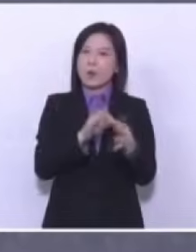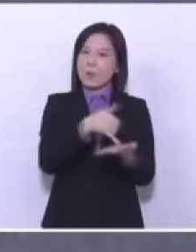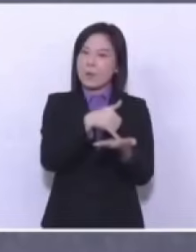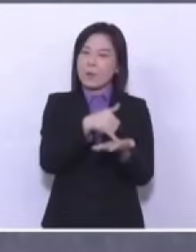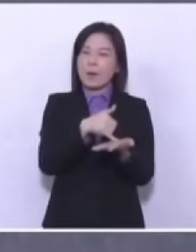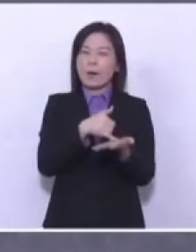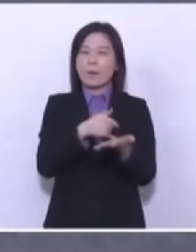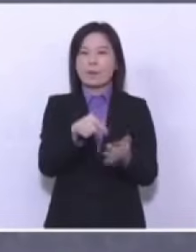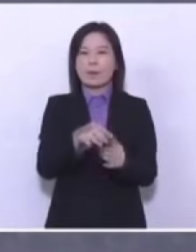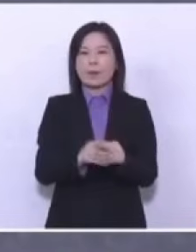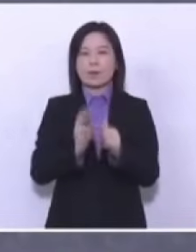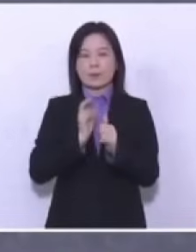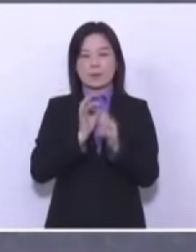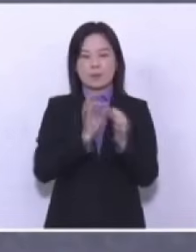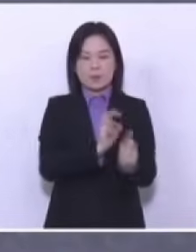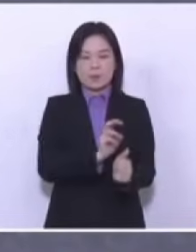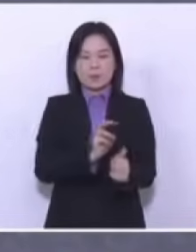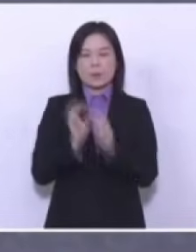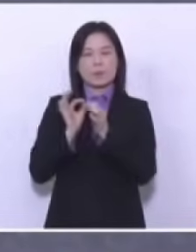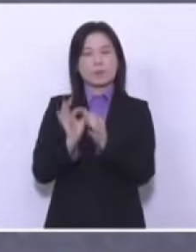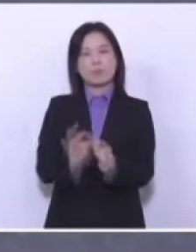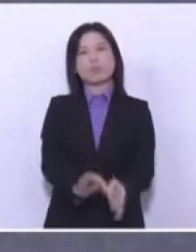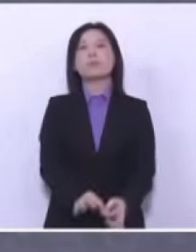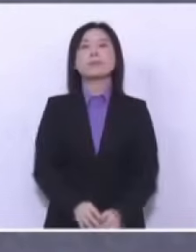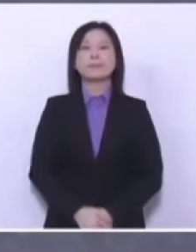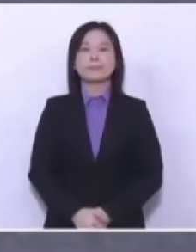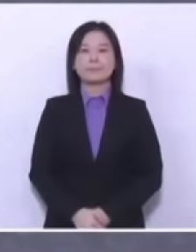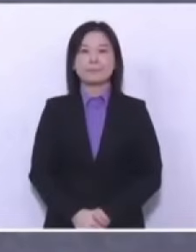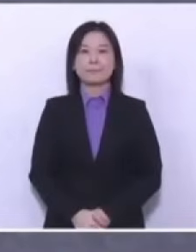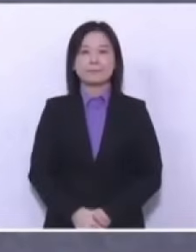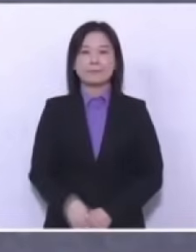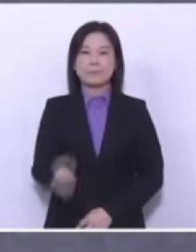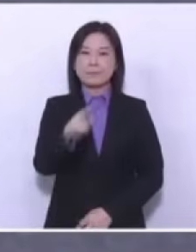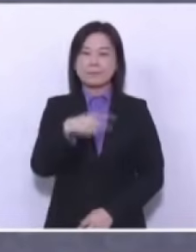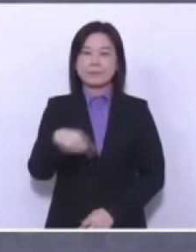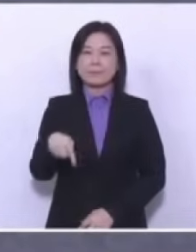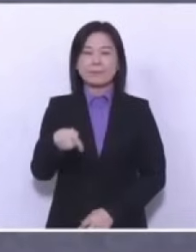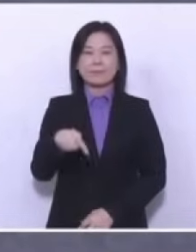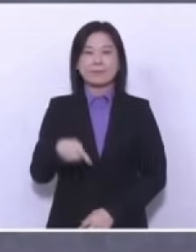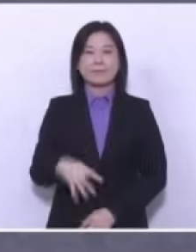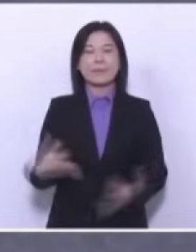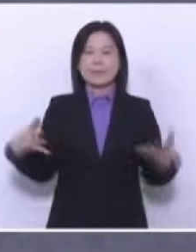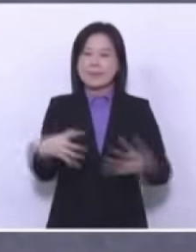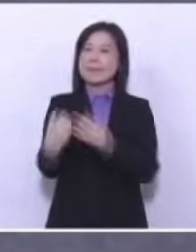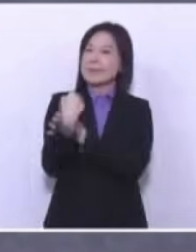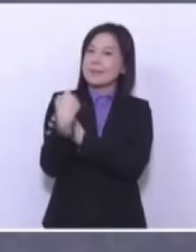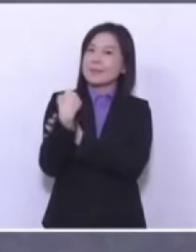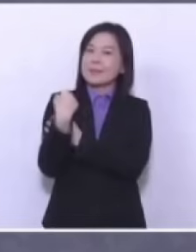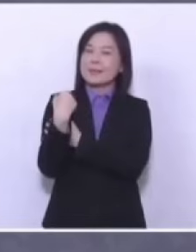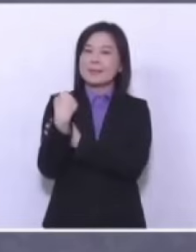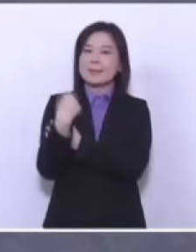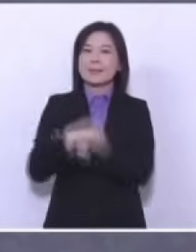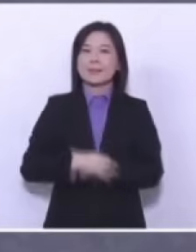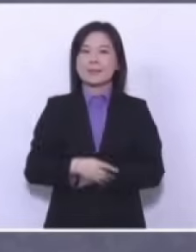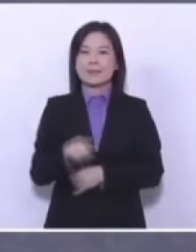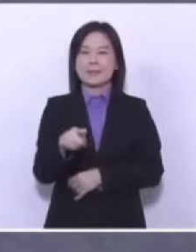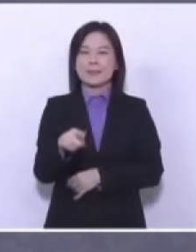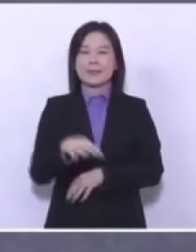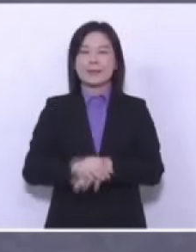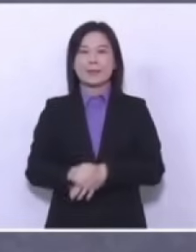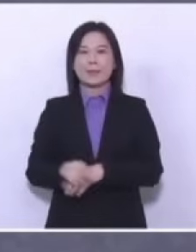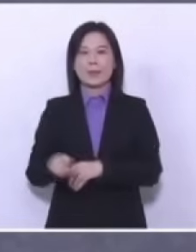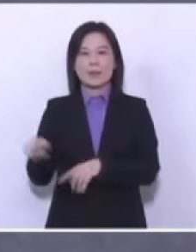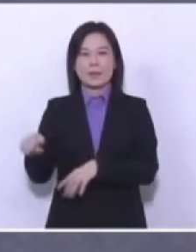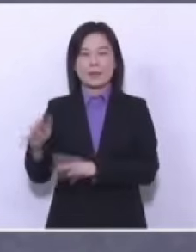经营。各位 TKP， 请我们一起努力，要达成三党不过半